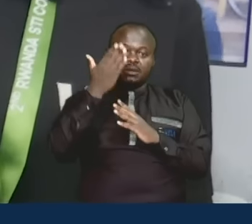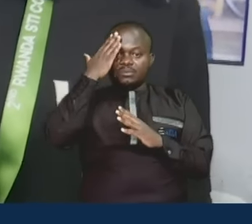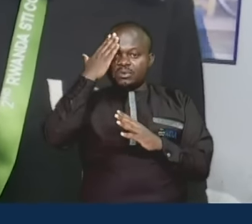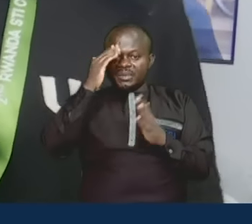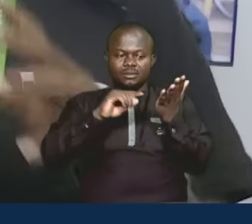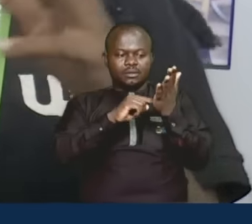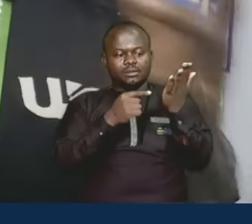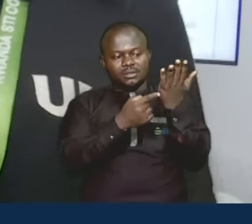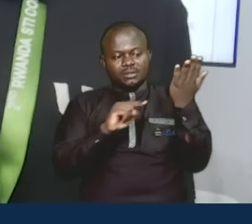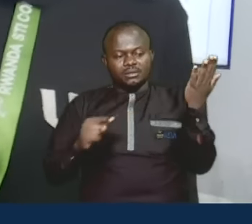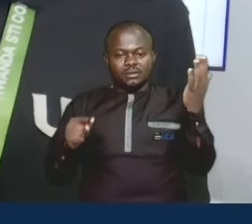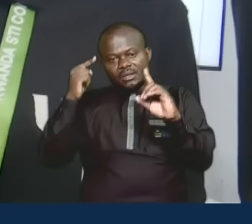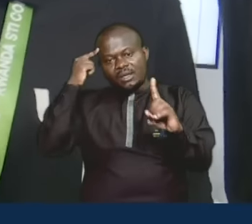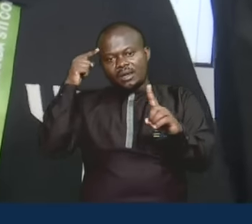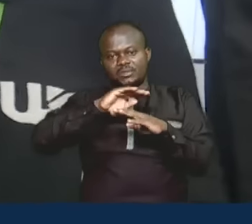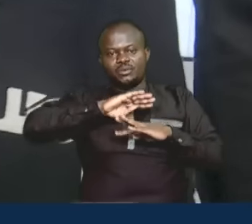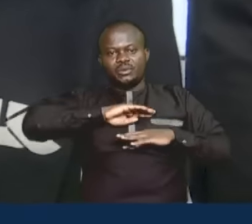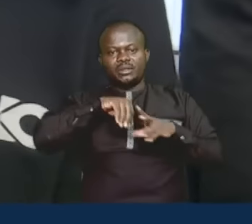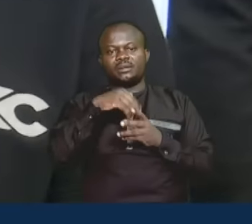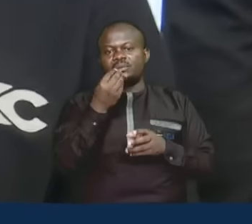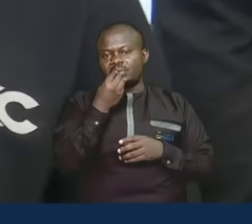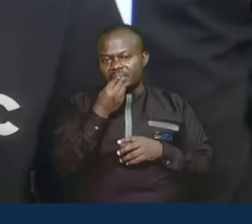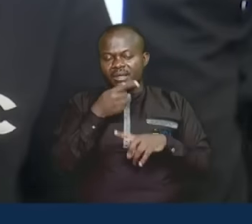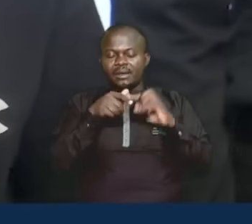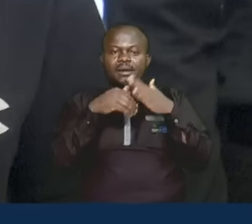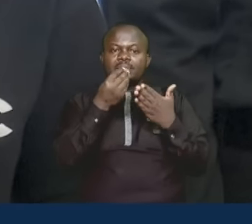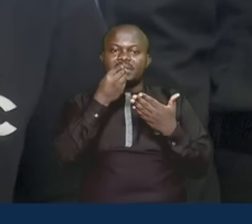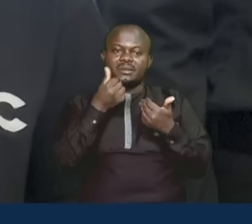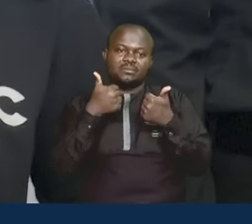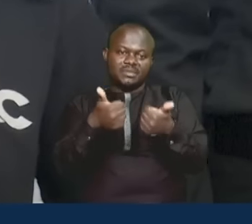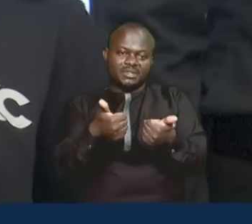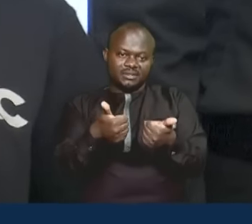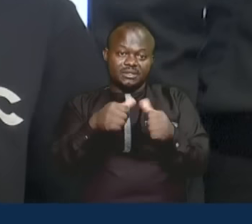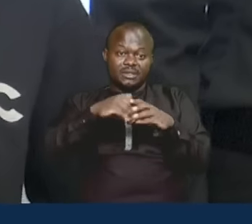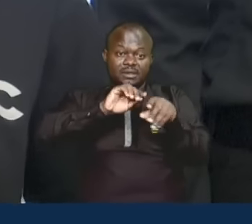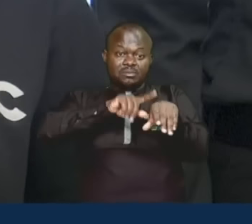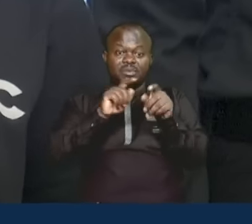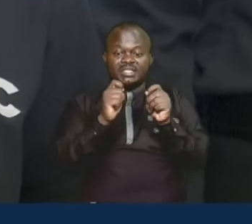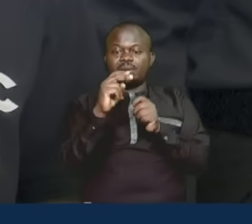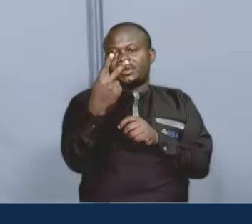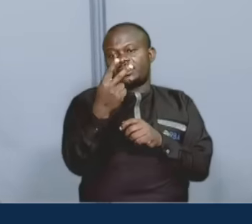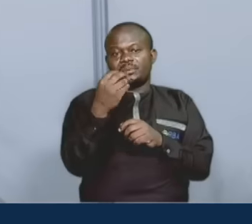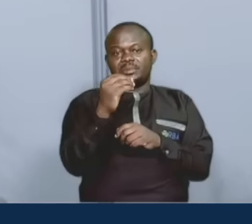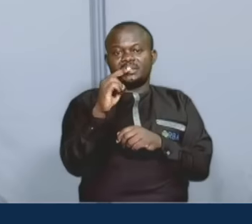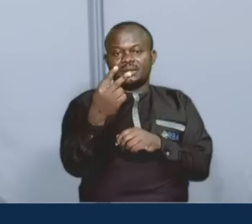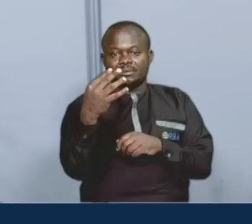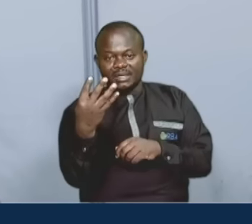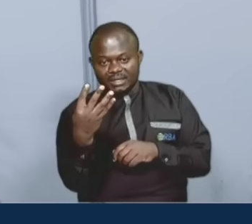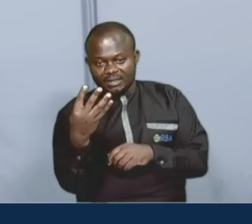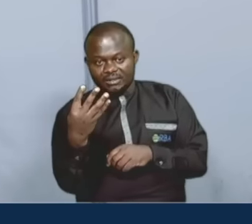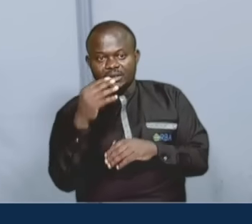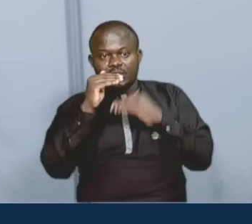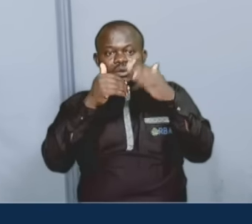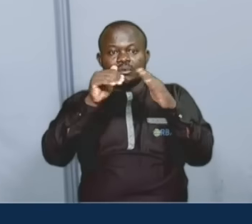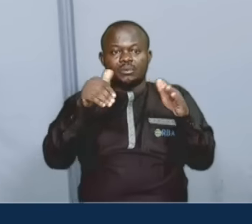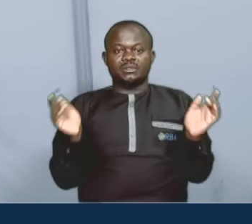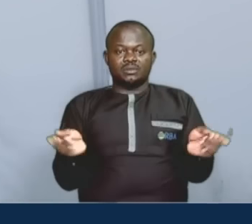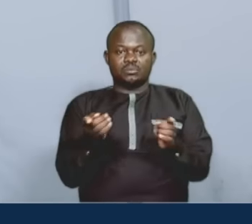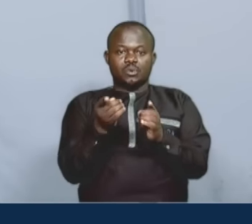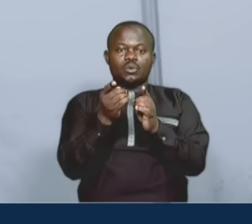n'ikoranabuhanga hagamijwe kwihaza mu biribwa n'imirire iboneye mu gihembwe cya kabiri cya 2024 urwego rw'ubuhinzi